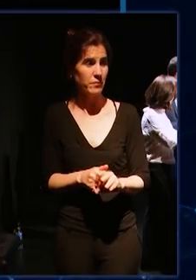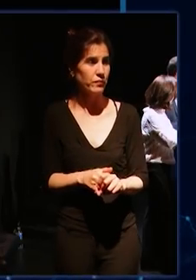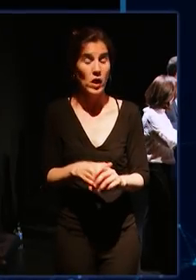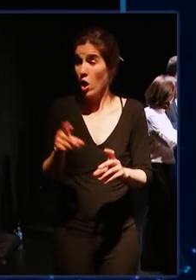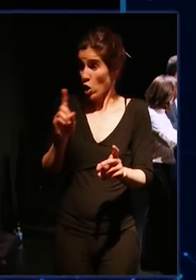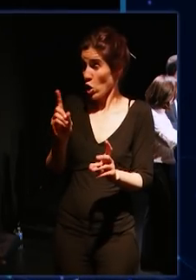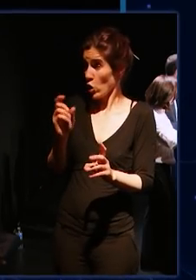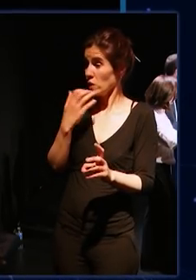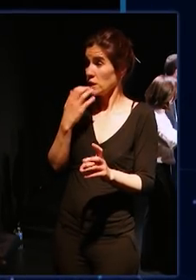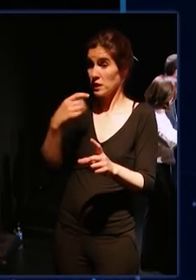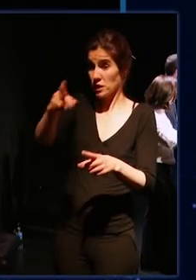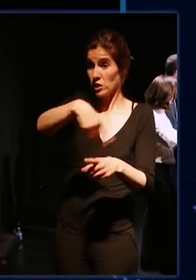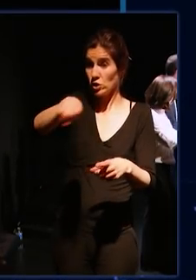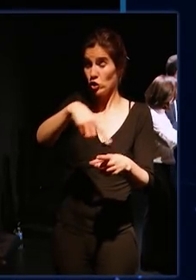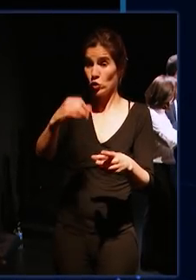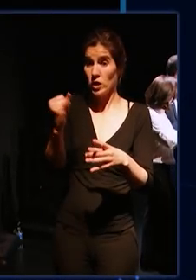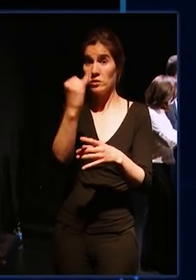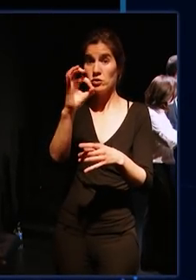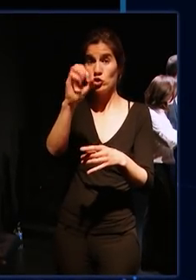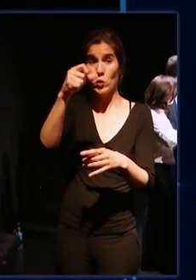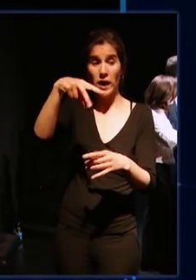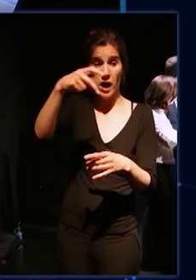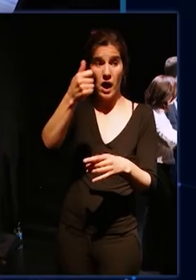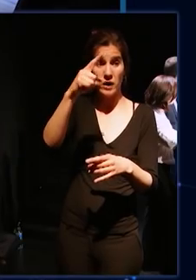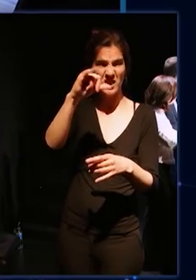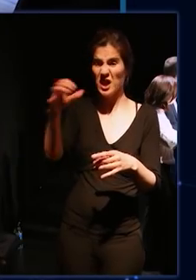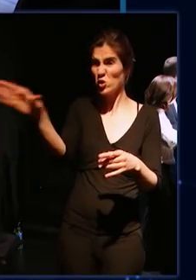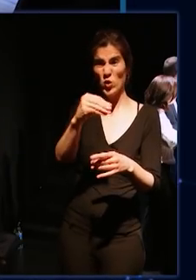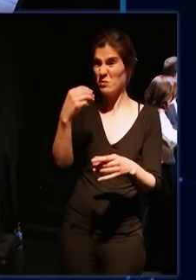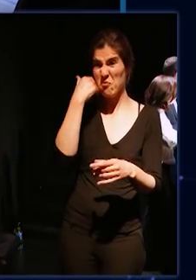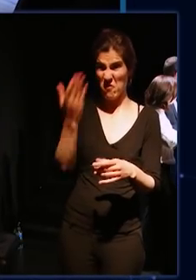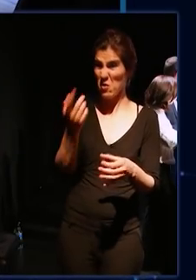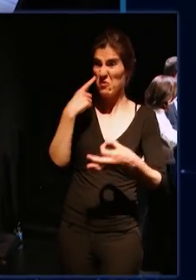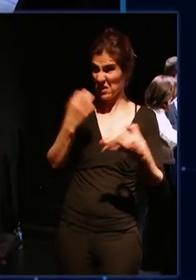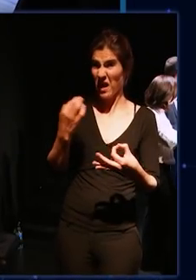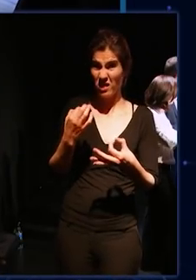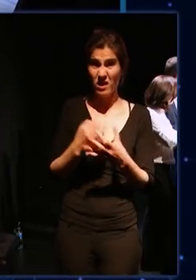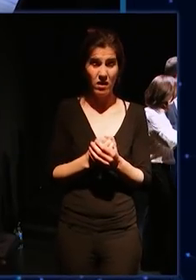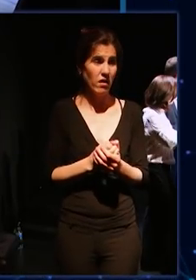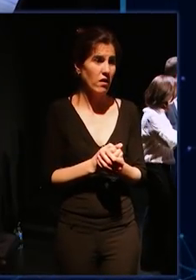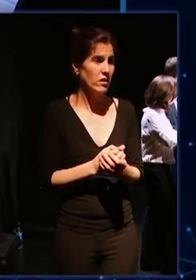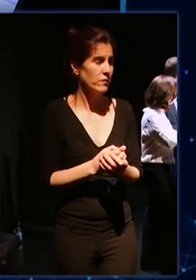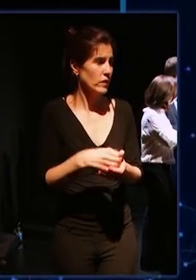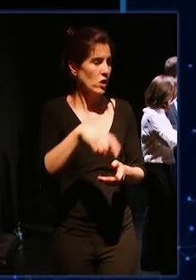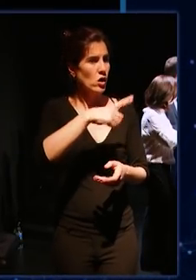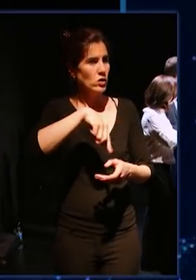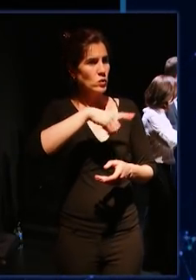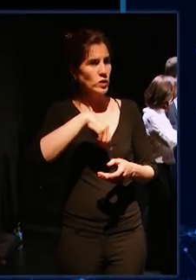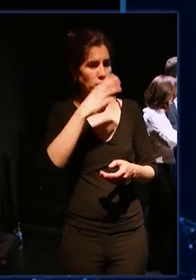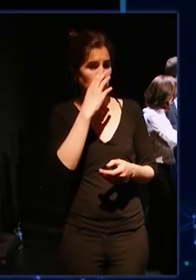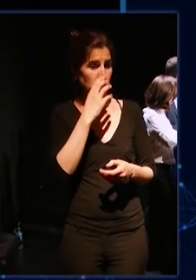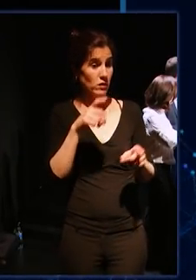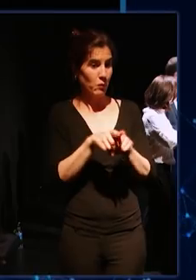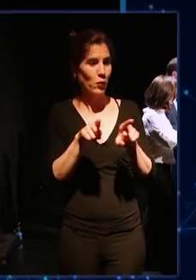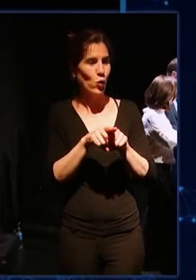tenim a la plaça Joan Alsina és molt lleig, és veritat. Nosaltres... Alguna responsabilitat té vostè en això. Nosaltres ens postulem com a